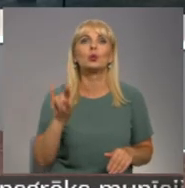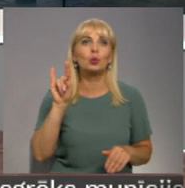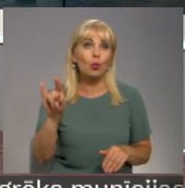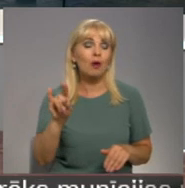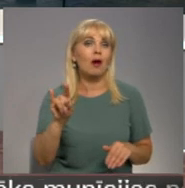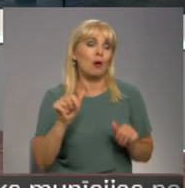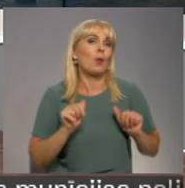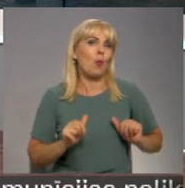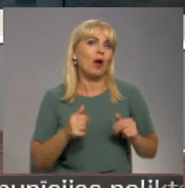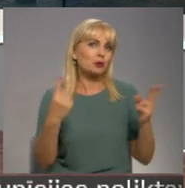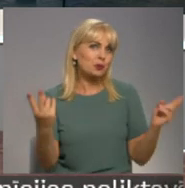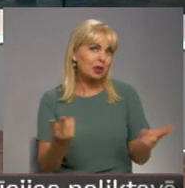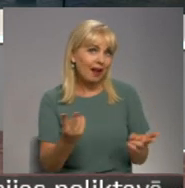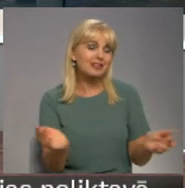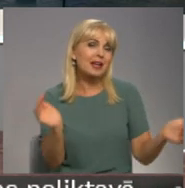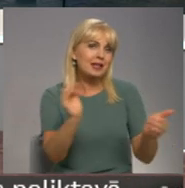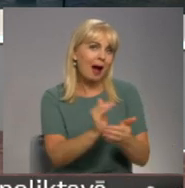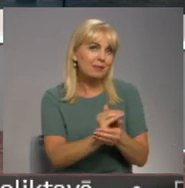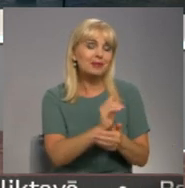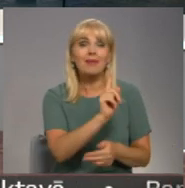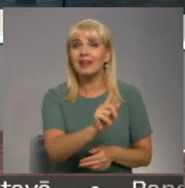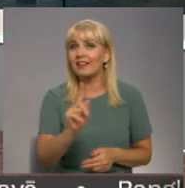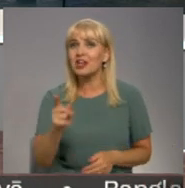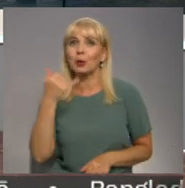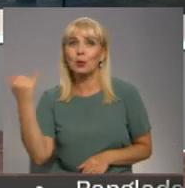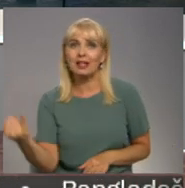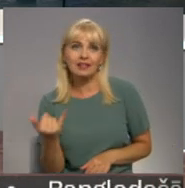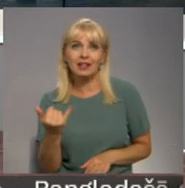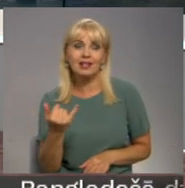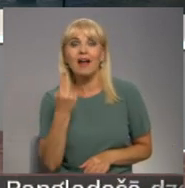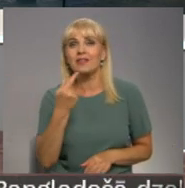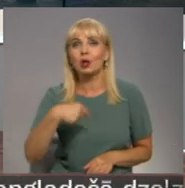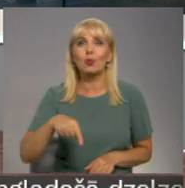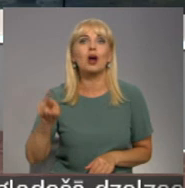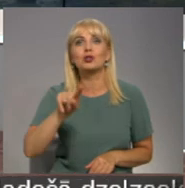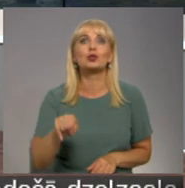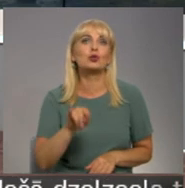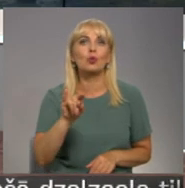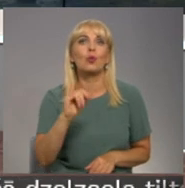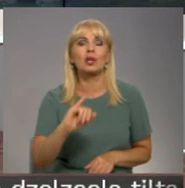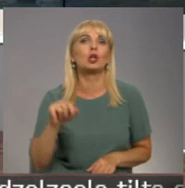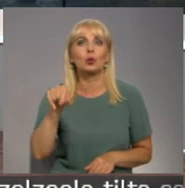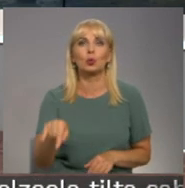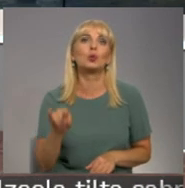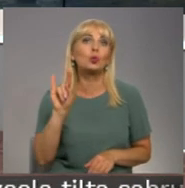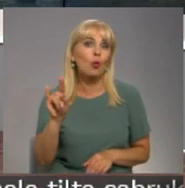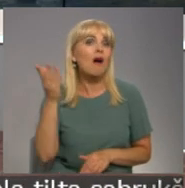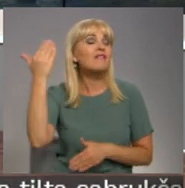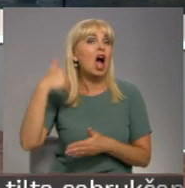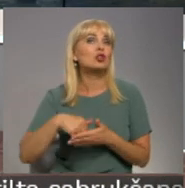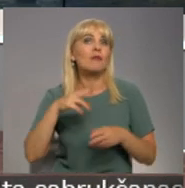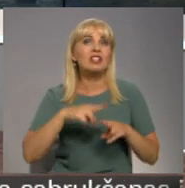tām iepazīstinātu tik vienu interesentu, vienā no suitu vēsturiskajām vietām Kuldīgas novada Basos izveidot